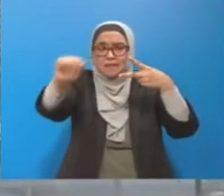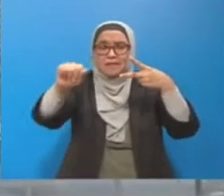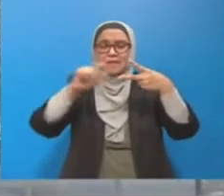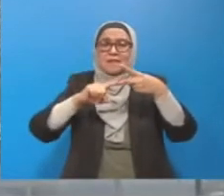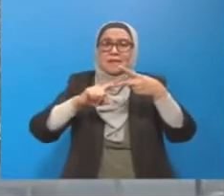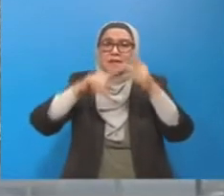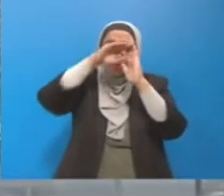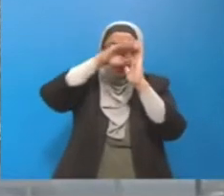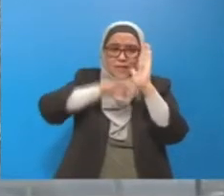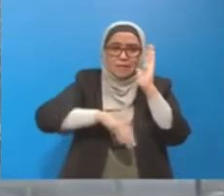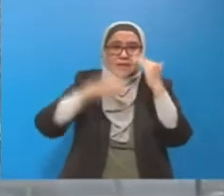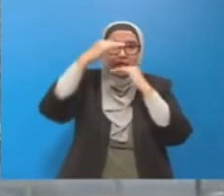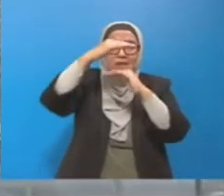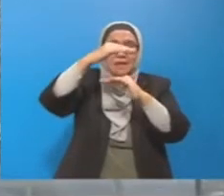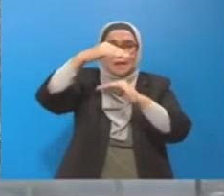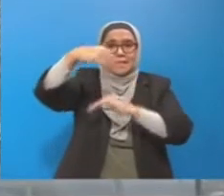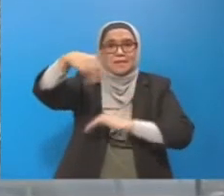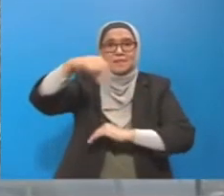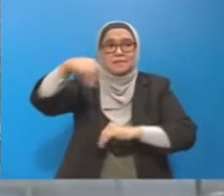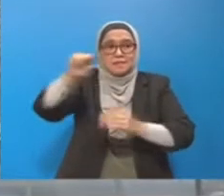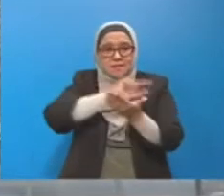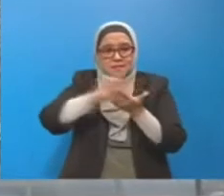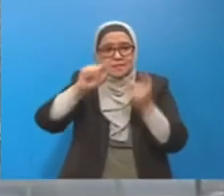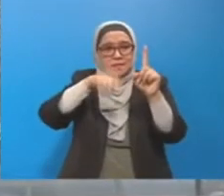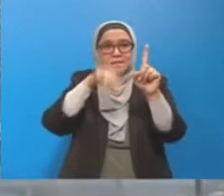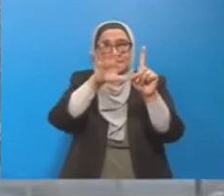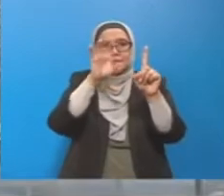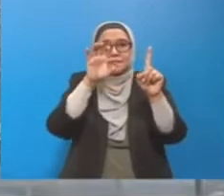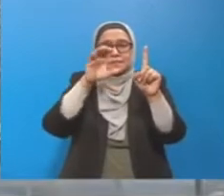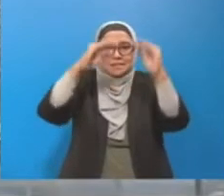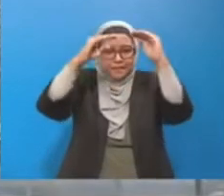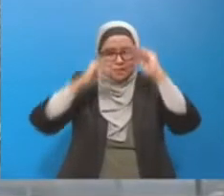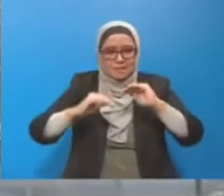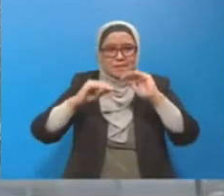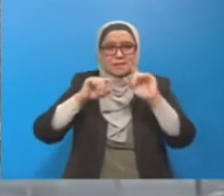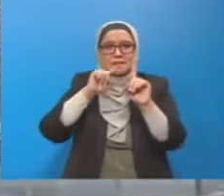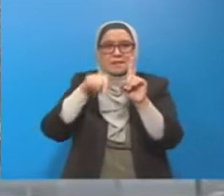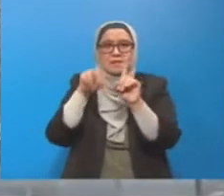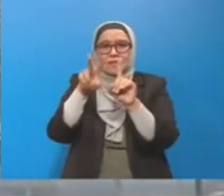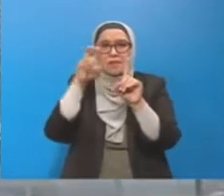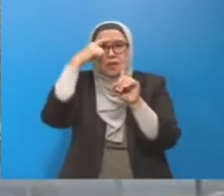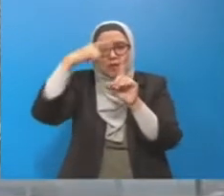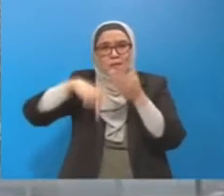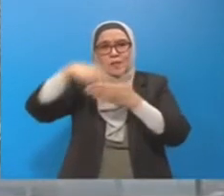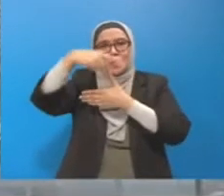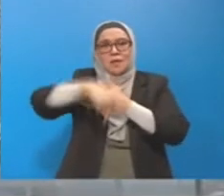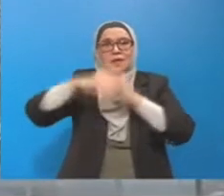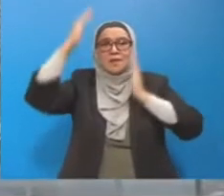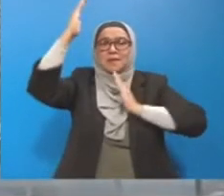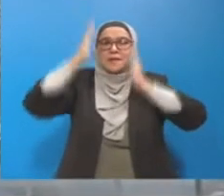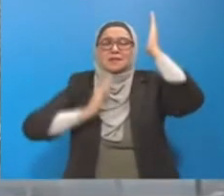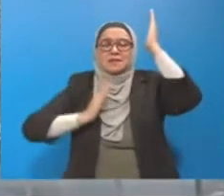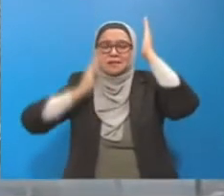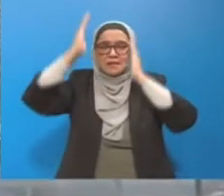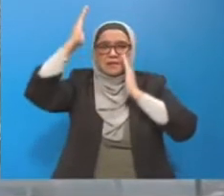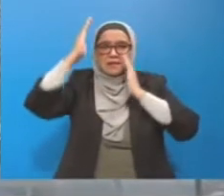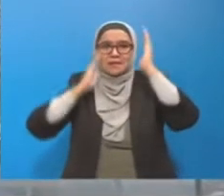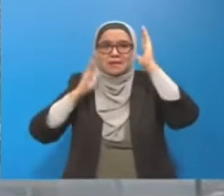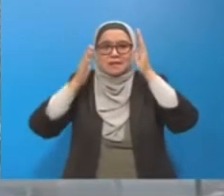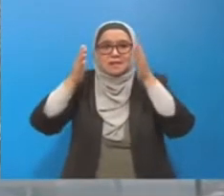hak kelayakan gaji di pada 1500 kepada 1.200 untuk program melayani season